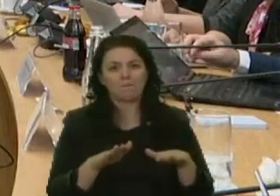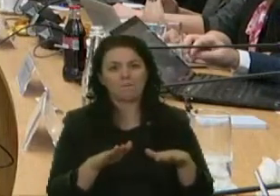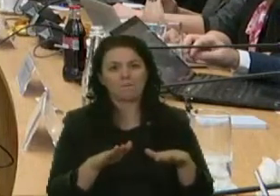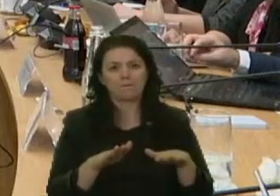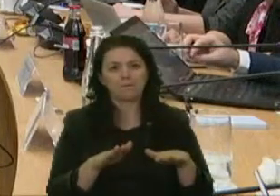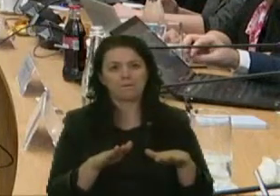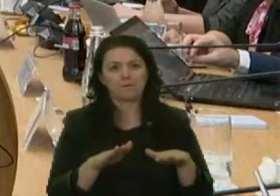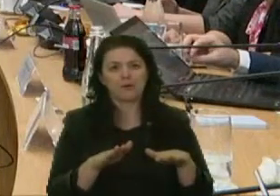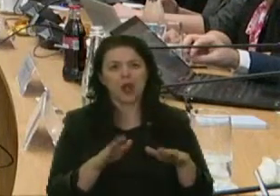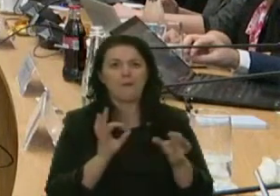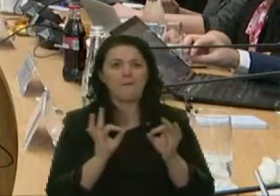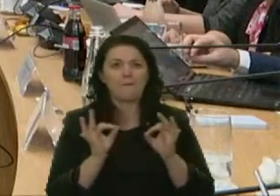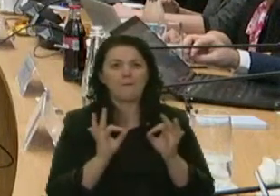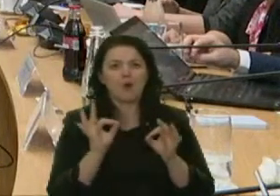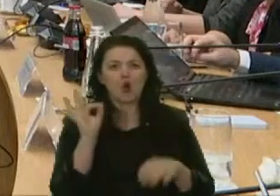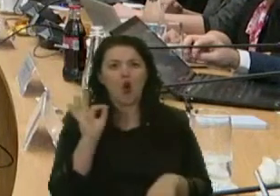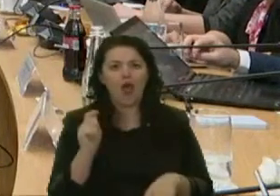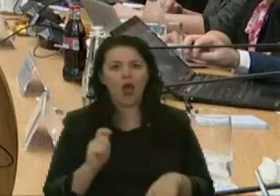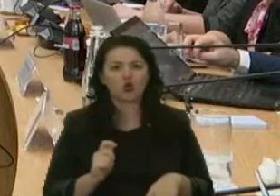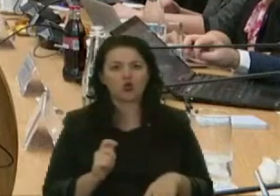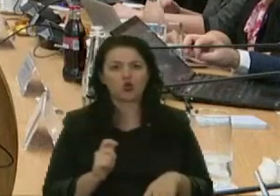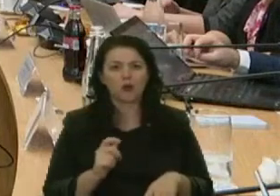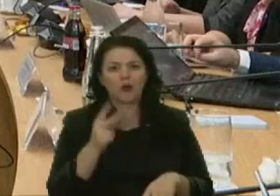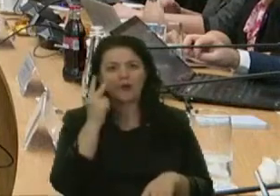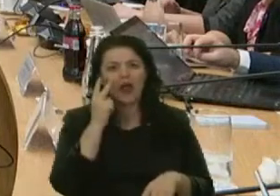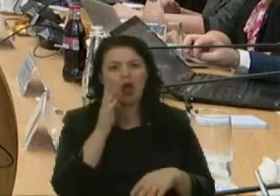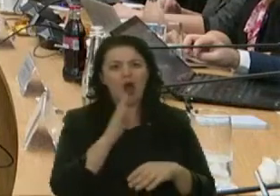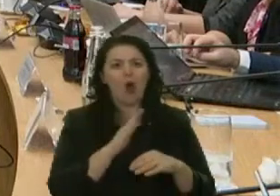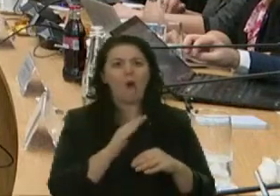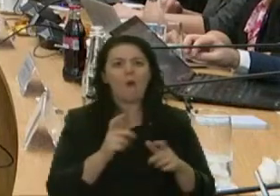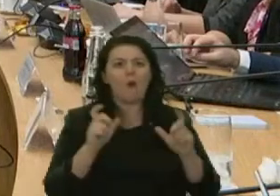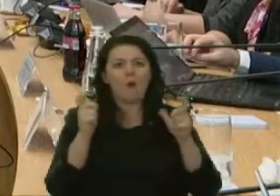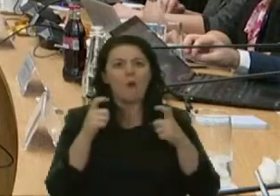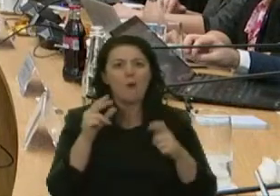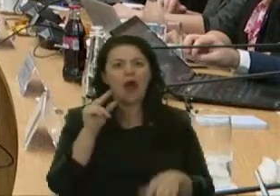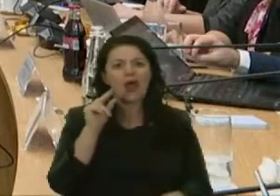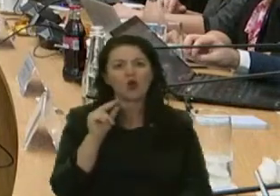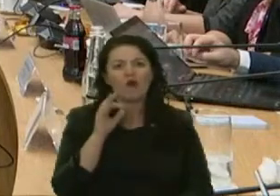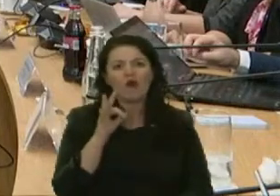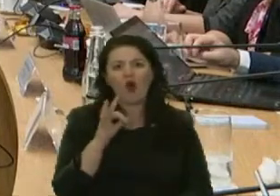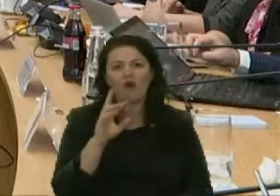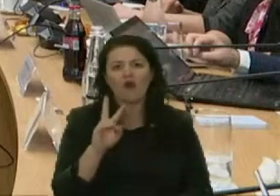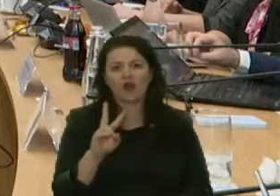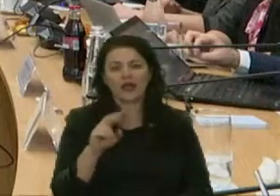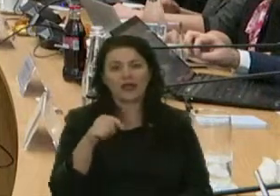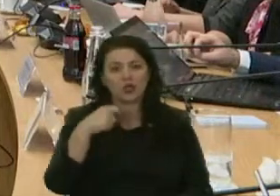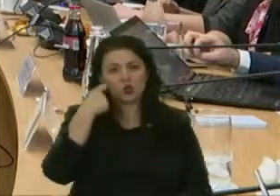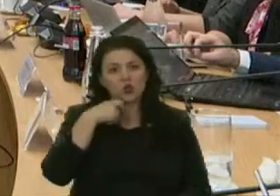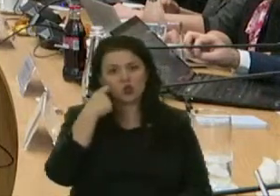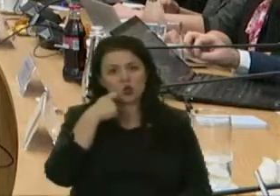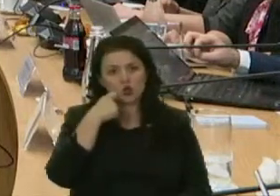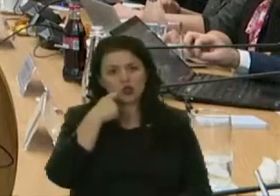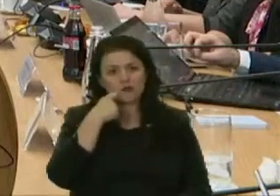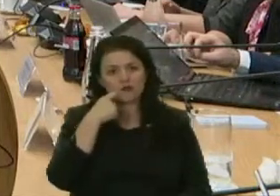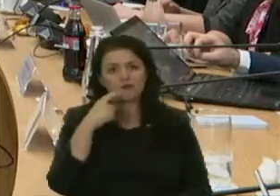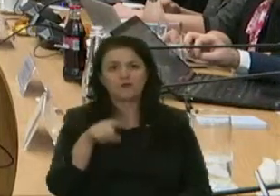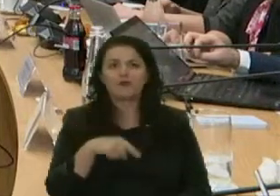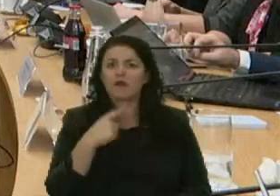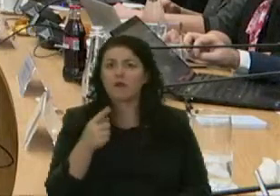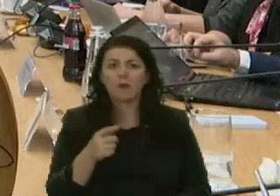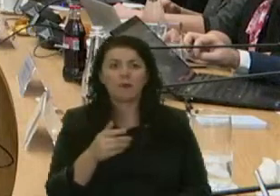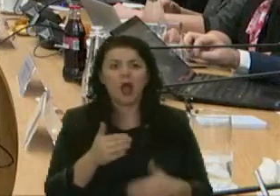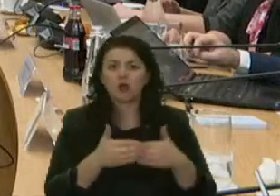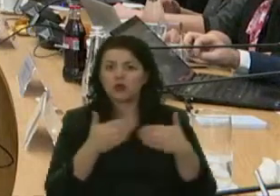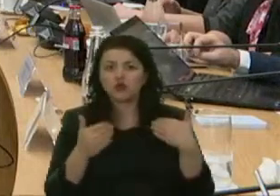stadiul proiectului cu privire la construcția parcului fotovoltaic în Municipiul Cluj Napoca respectiv până la